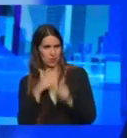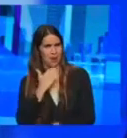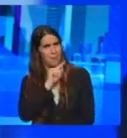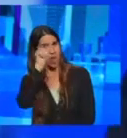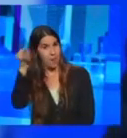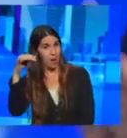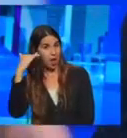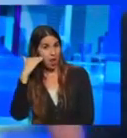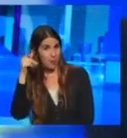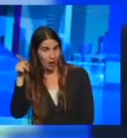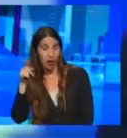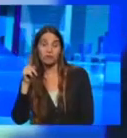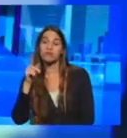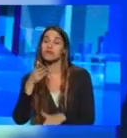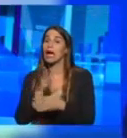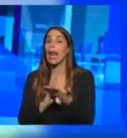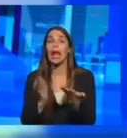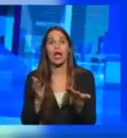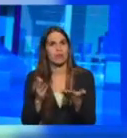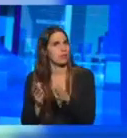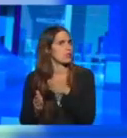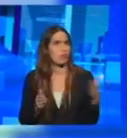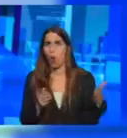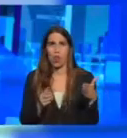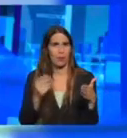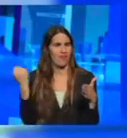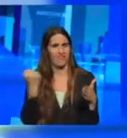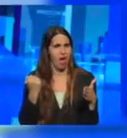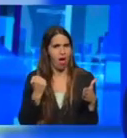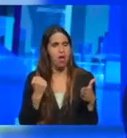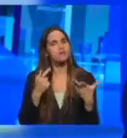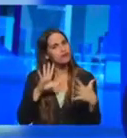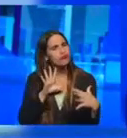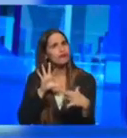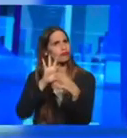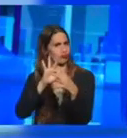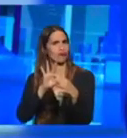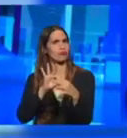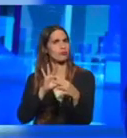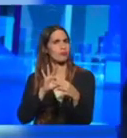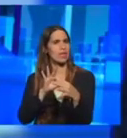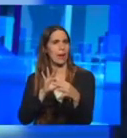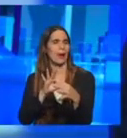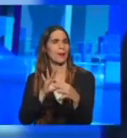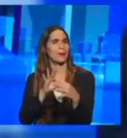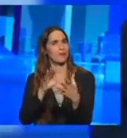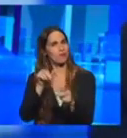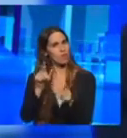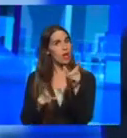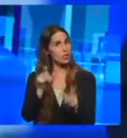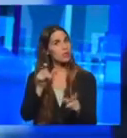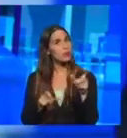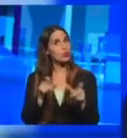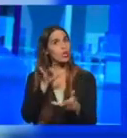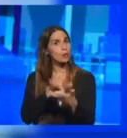להיות שהם גם נמצאים מרחק בצד השמאלי של המפה הפוליטית, ומתחברים שם יפה מאוד לציבור לא קטן